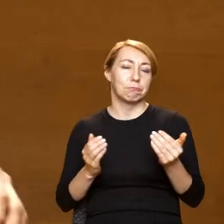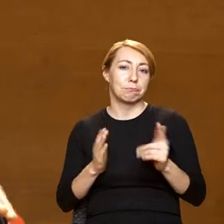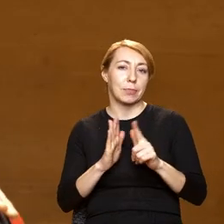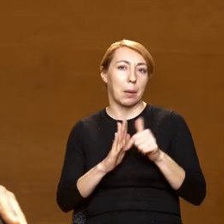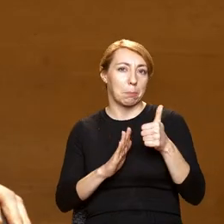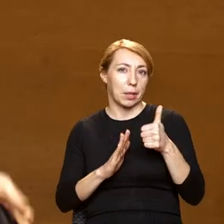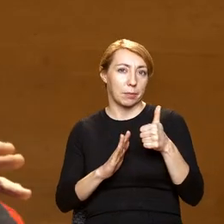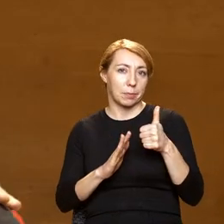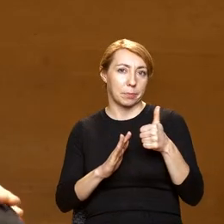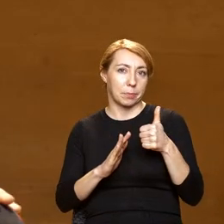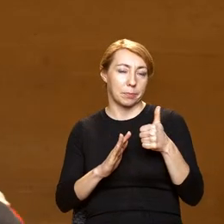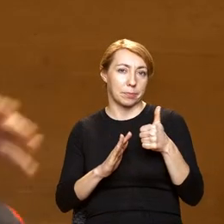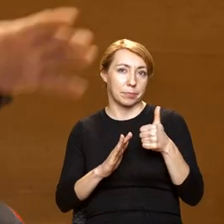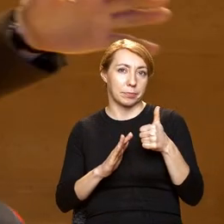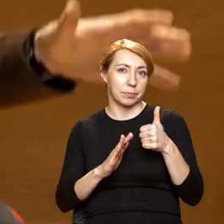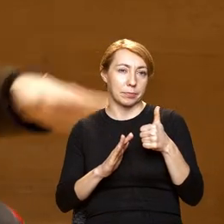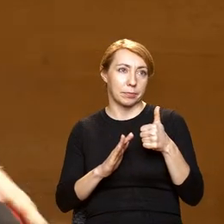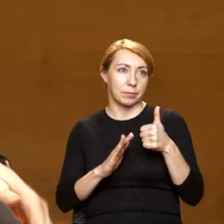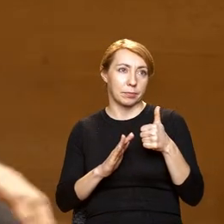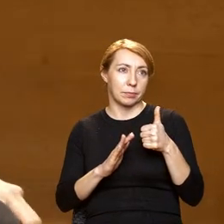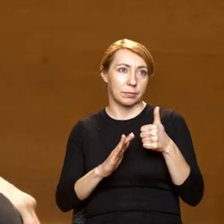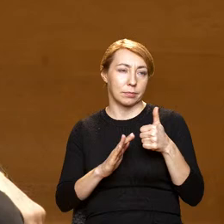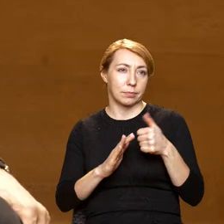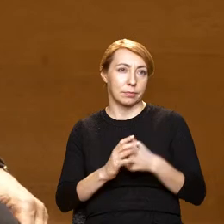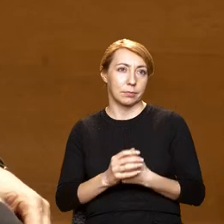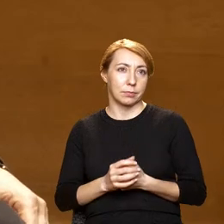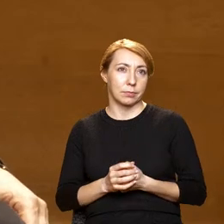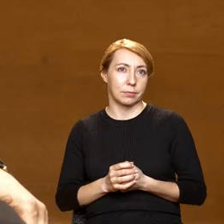będą dołączyć się do tych